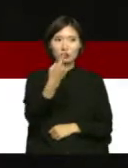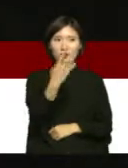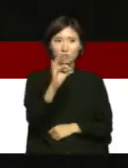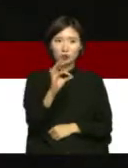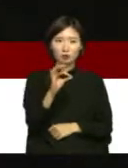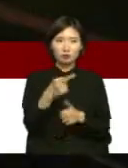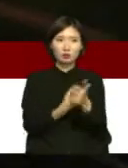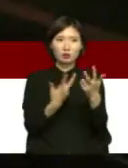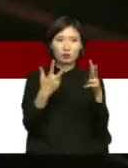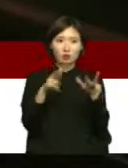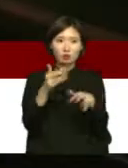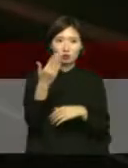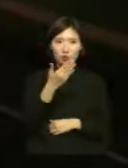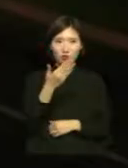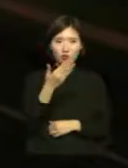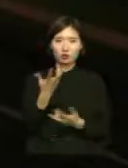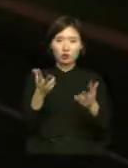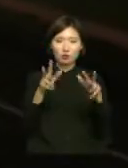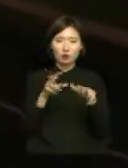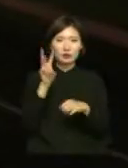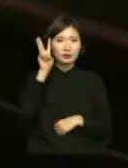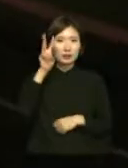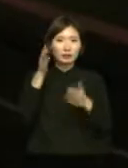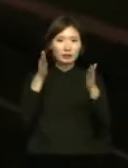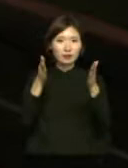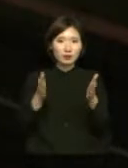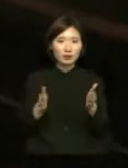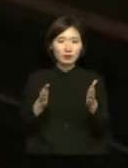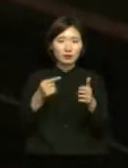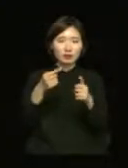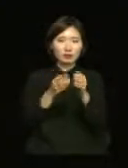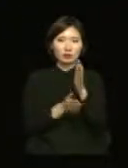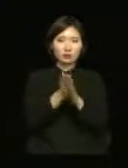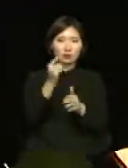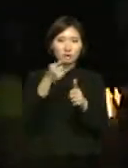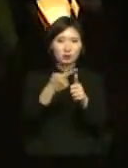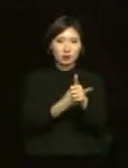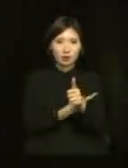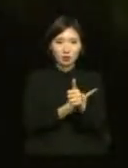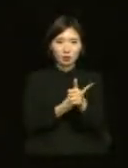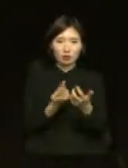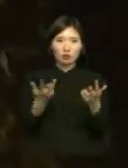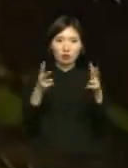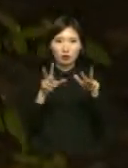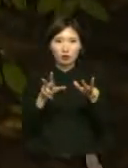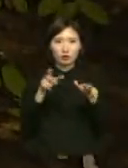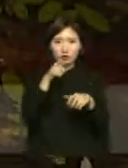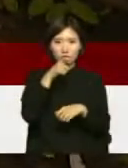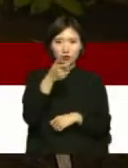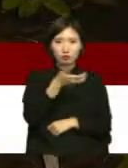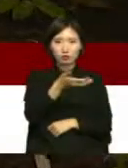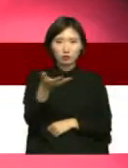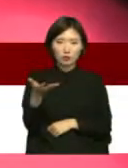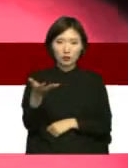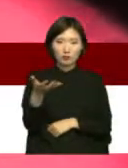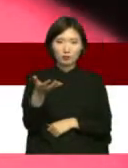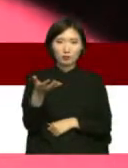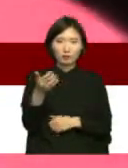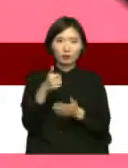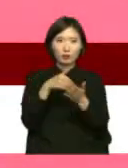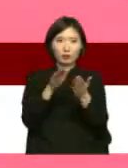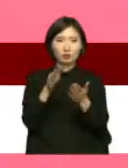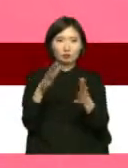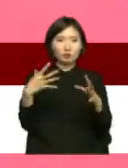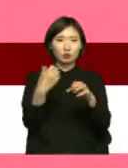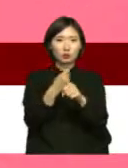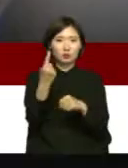자체 공원 해서 3일간 구로구 온수동 시 자연공원 자 철 지구 생태 연못에 방사된 반딧불이는 총 1000여